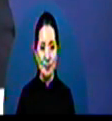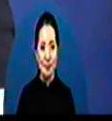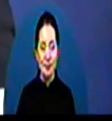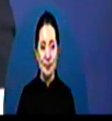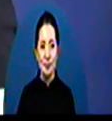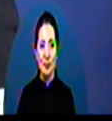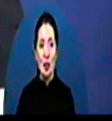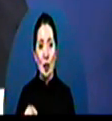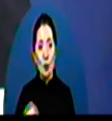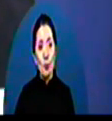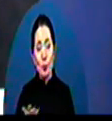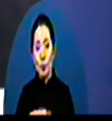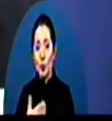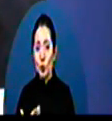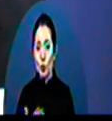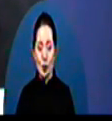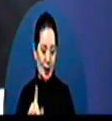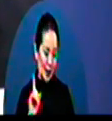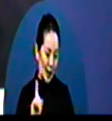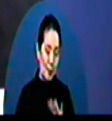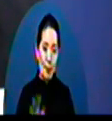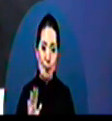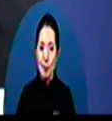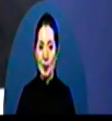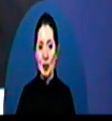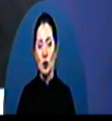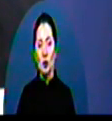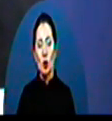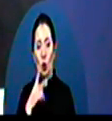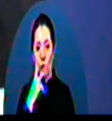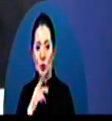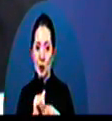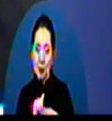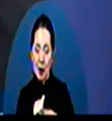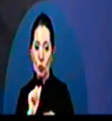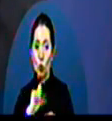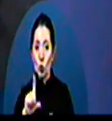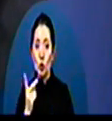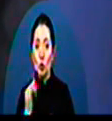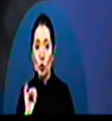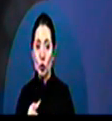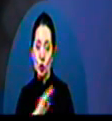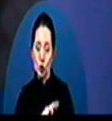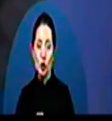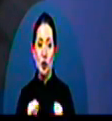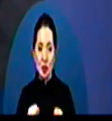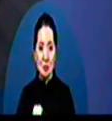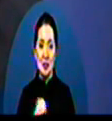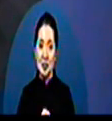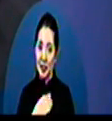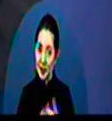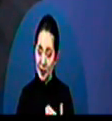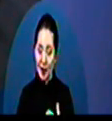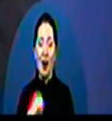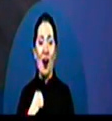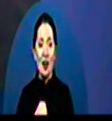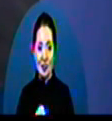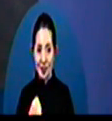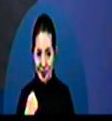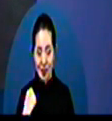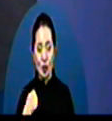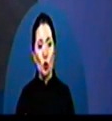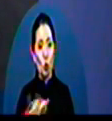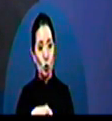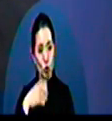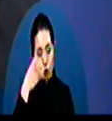нар бол өнөөдөр ямар ч тохиолдолд үзэл өргөтлө үнцүүлийнхэн төлөө тэмцэж чаддаг. Ажил чаддаг ийм улс төрийн